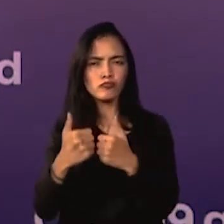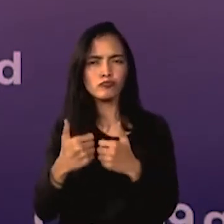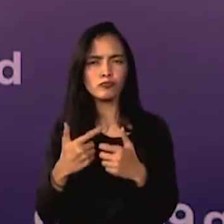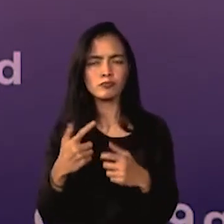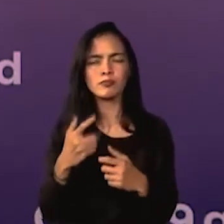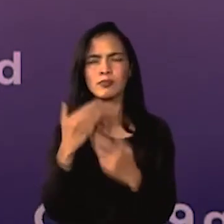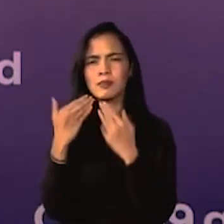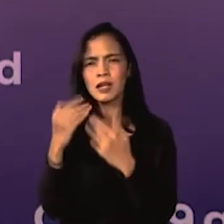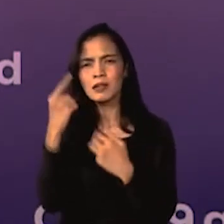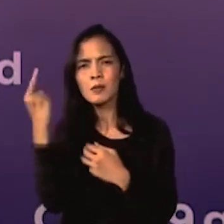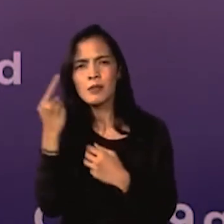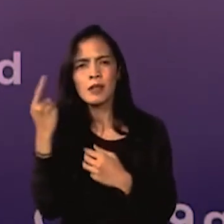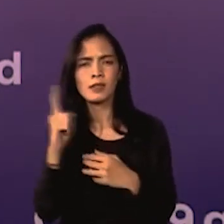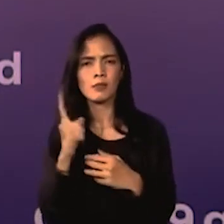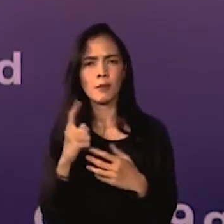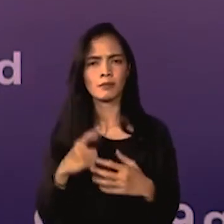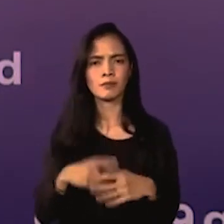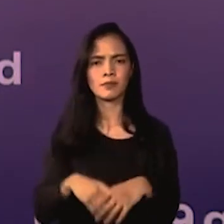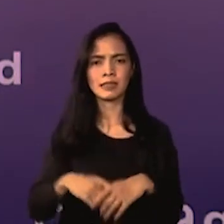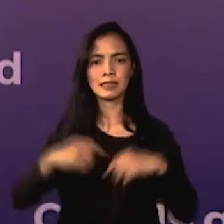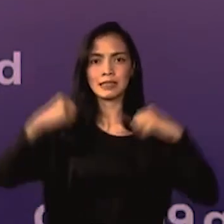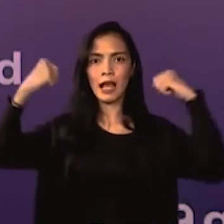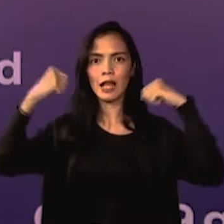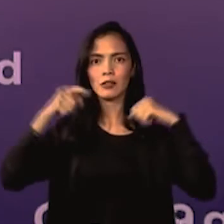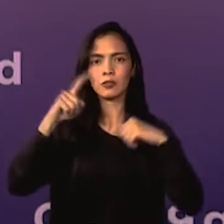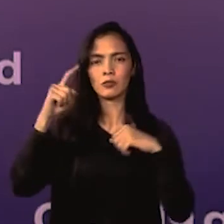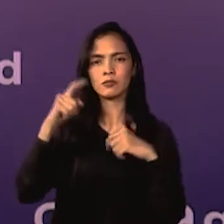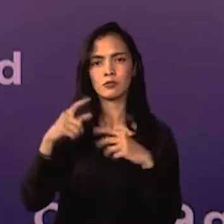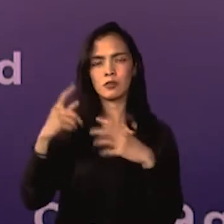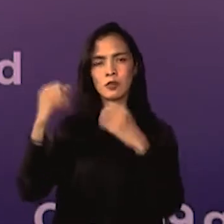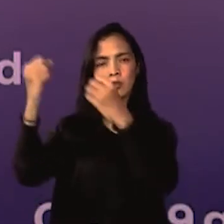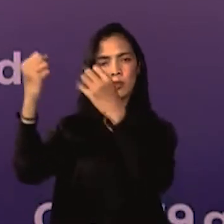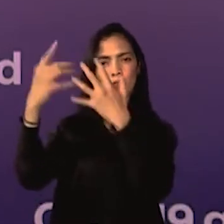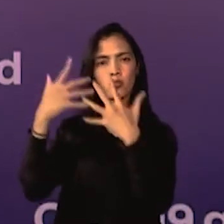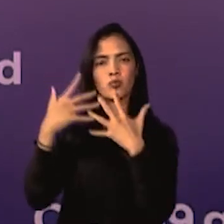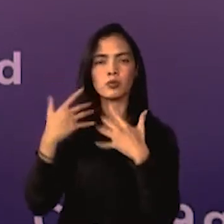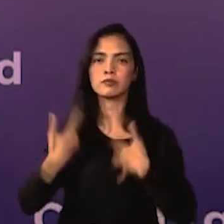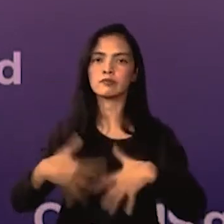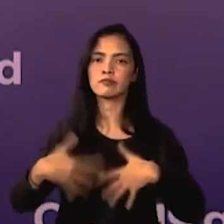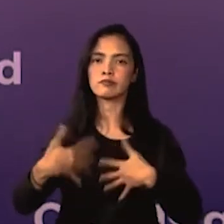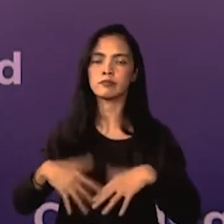adalah anugerah yang terbesar. Kesehatan adalah kekayaan yang terbesar.